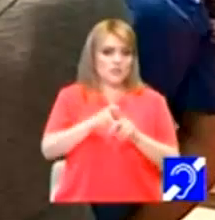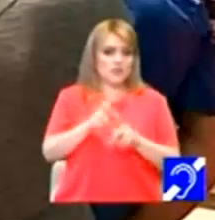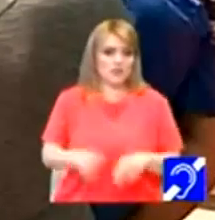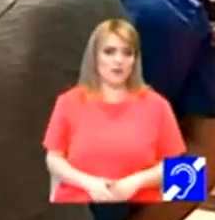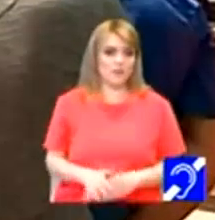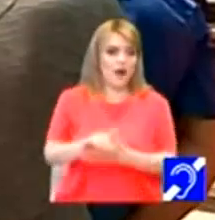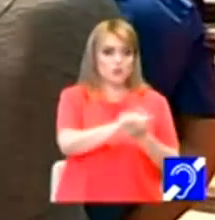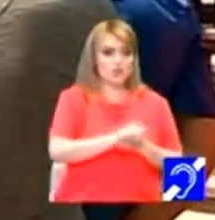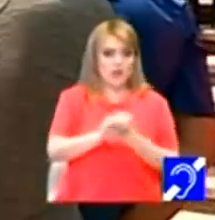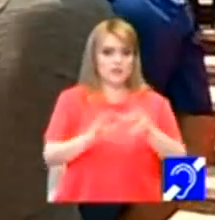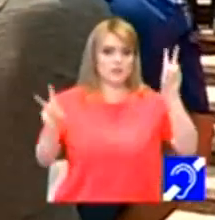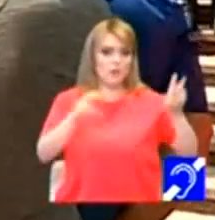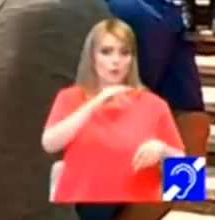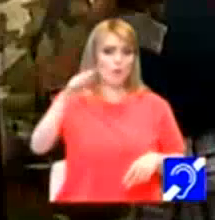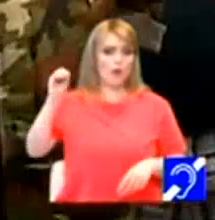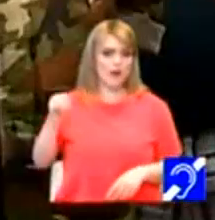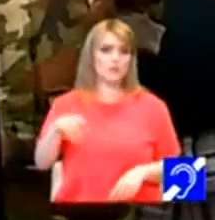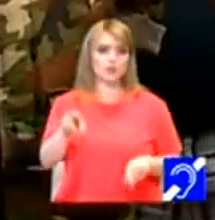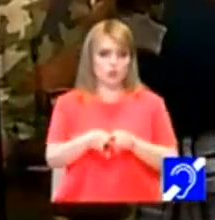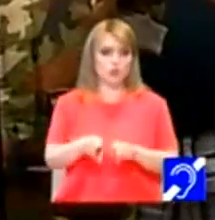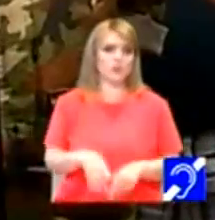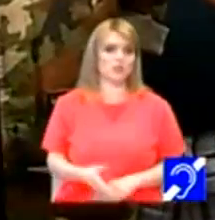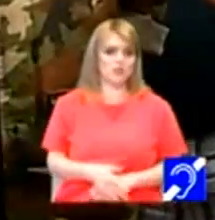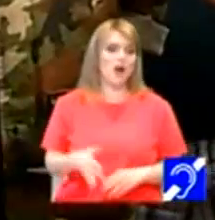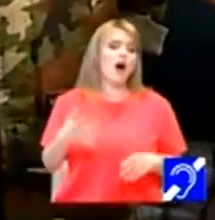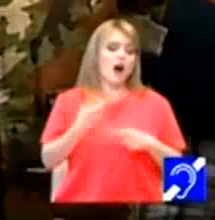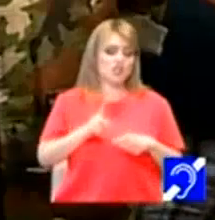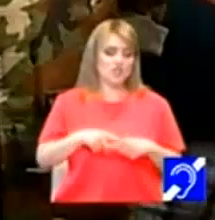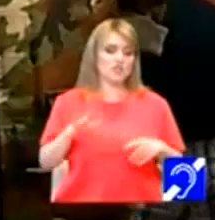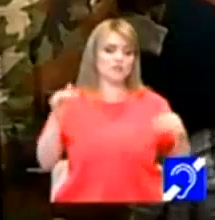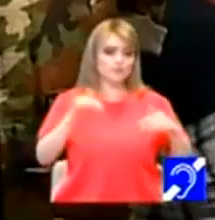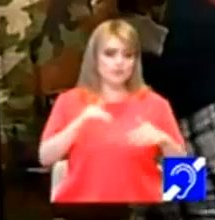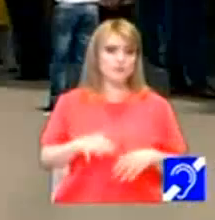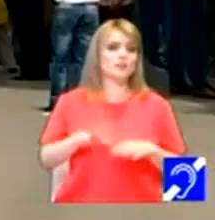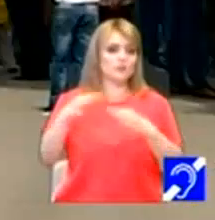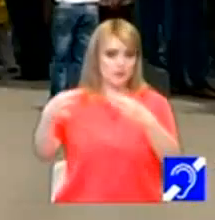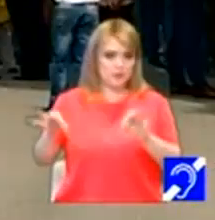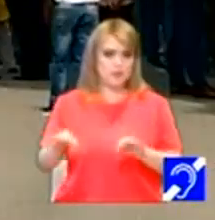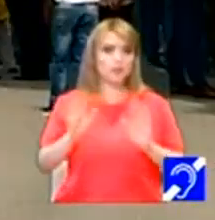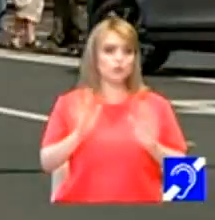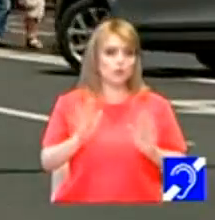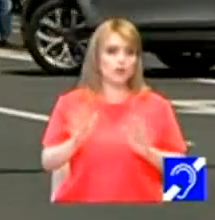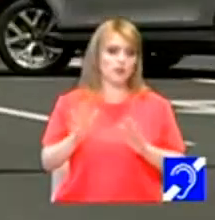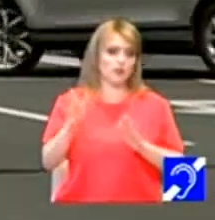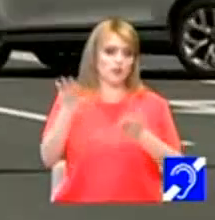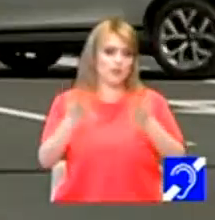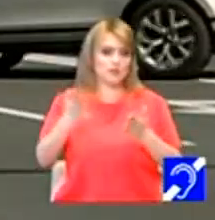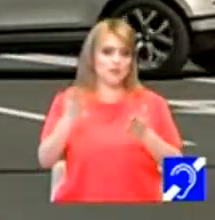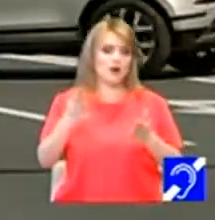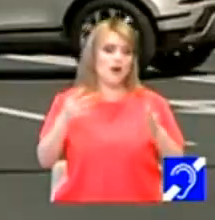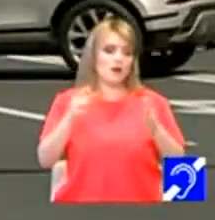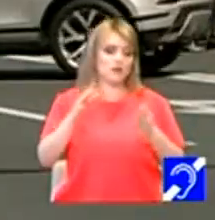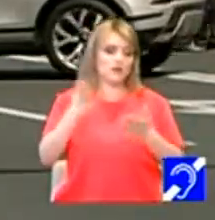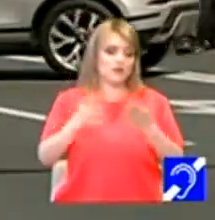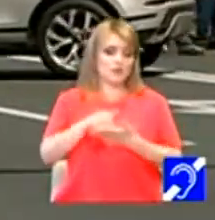atras atenția că intervenția forțelor de ordine la întrunirile publice este admisă doar în condițiile procedurilor descrise expres în legea